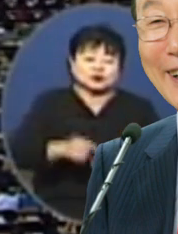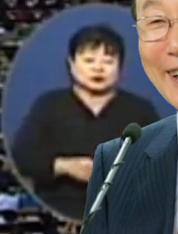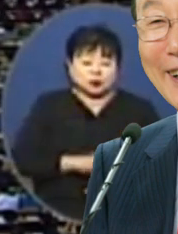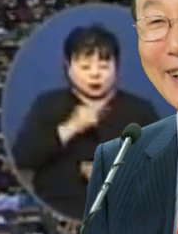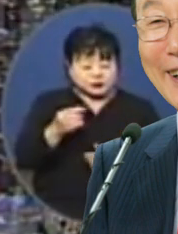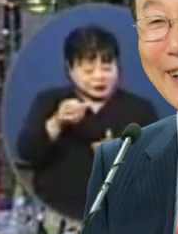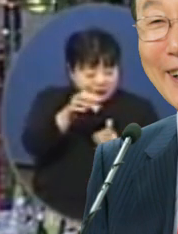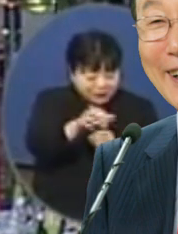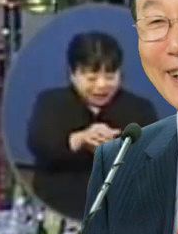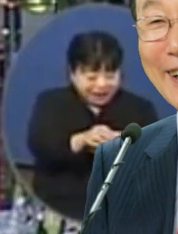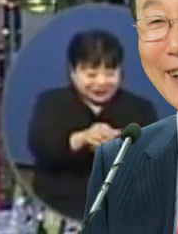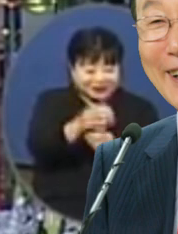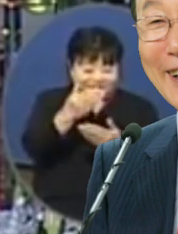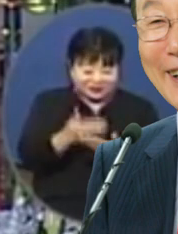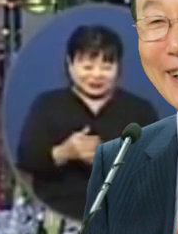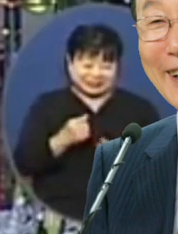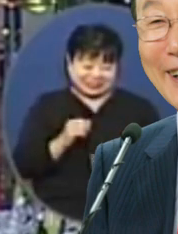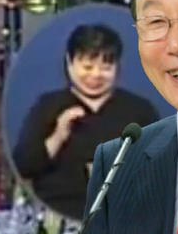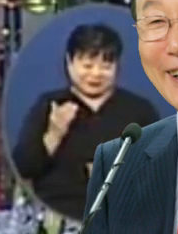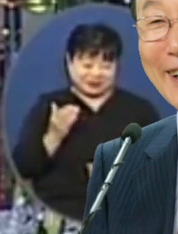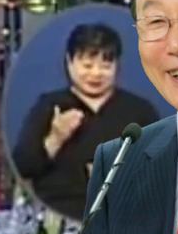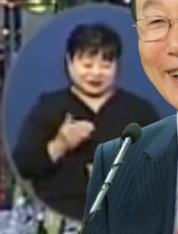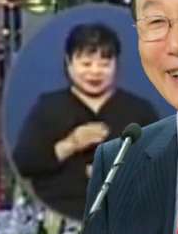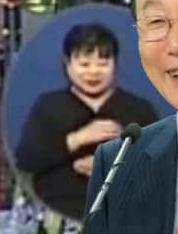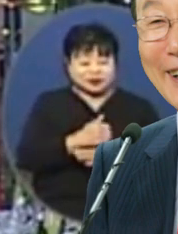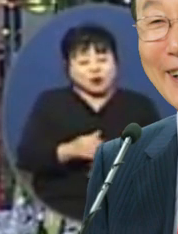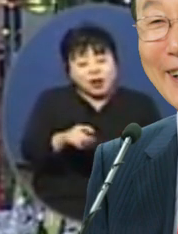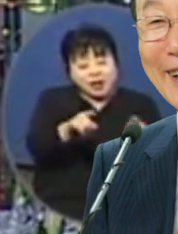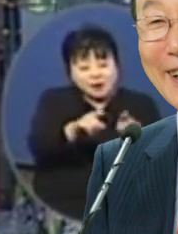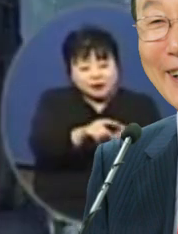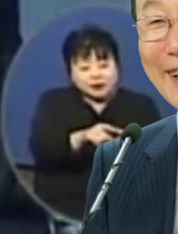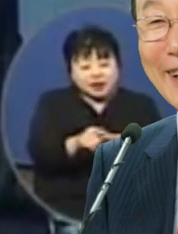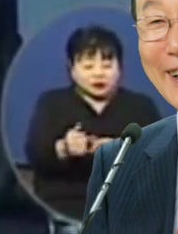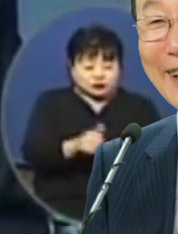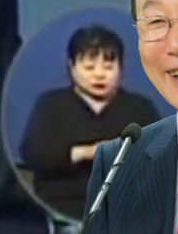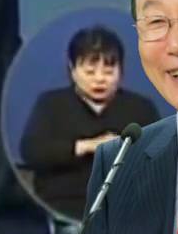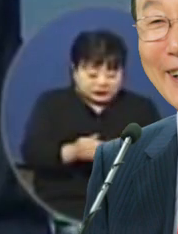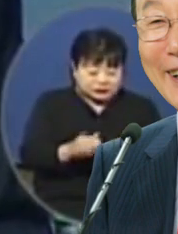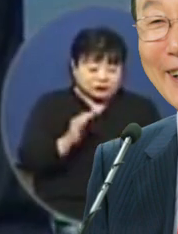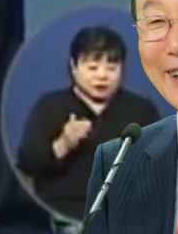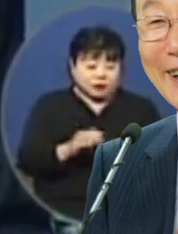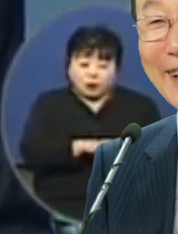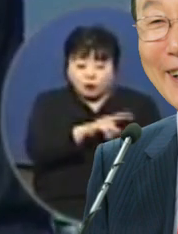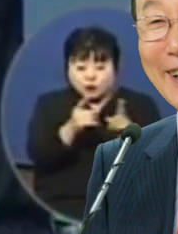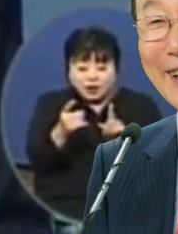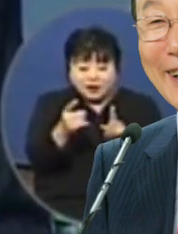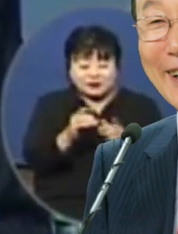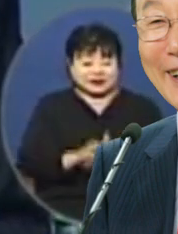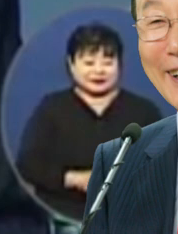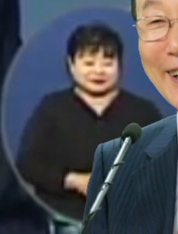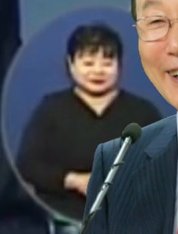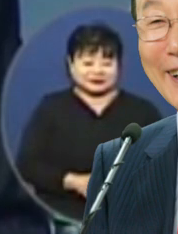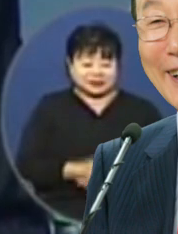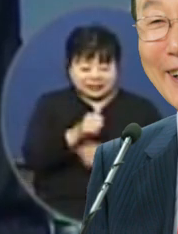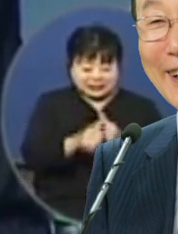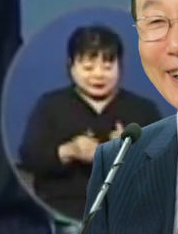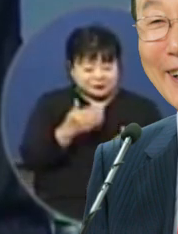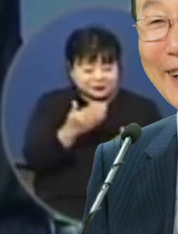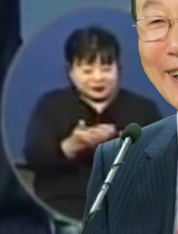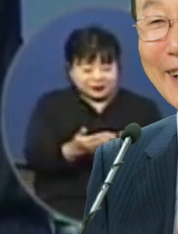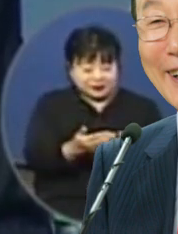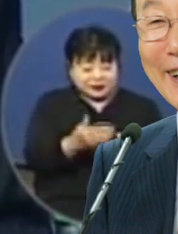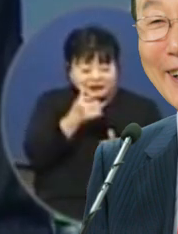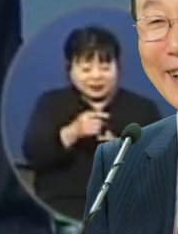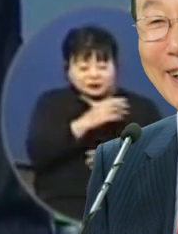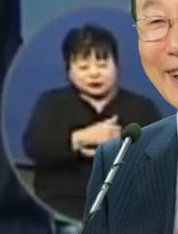의지하고 얻어서 사는 것입니다. 우리가 그리스도와 함께 죽고 장사되고 함께 부활했었습니다. 하나님께서